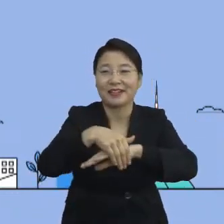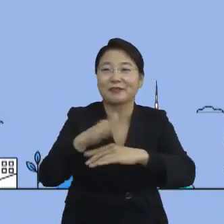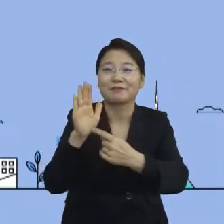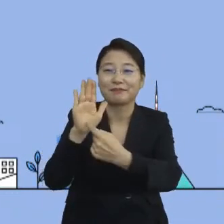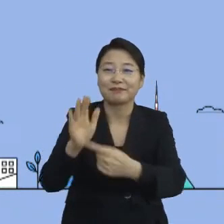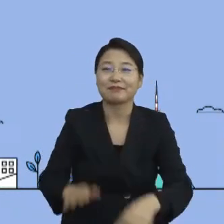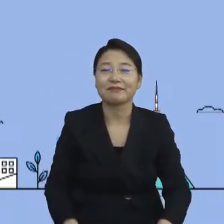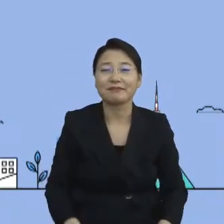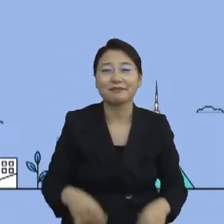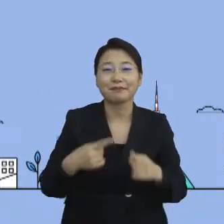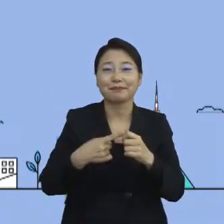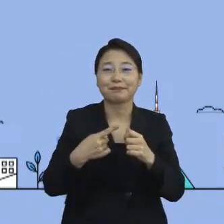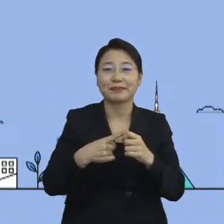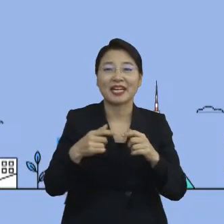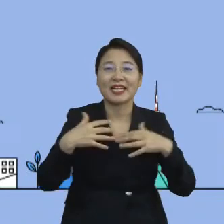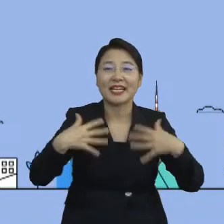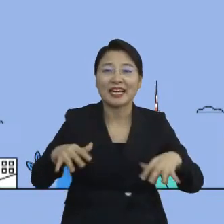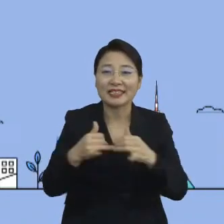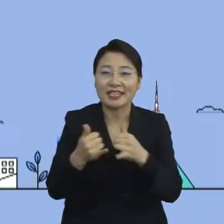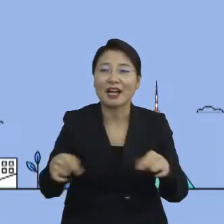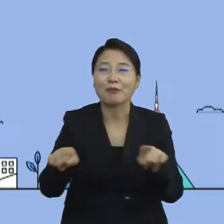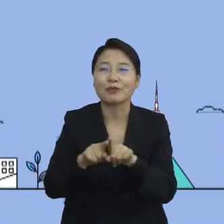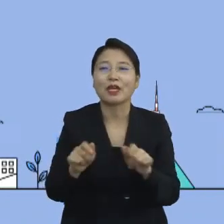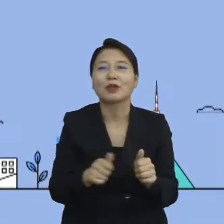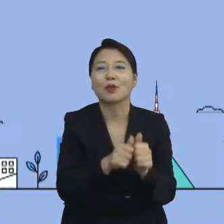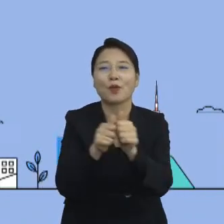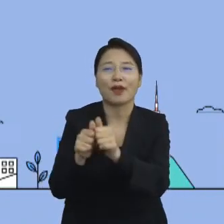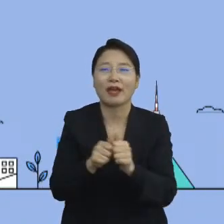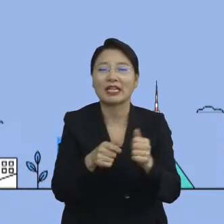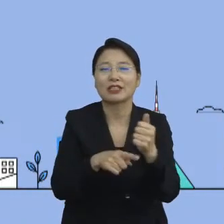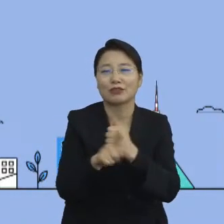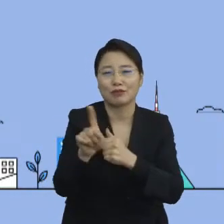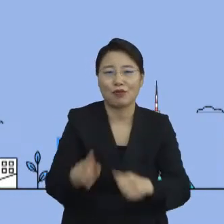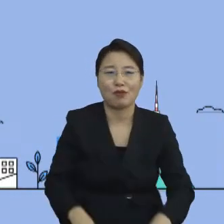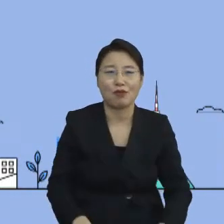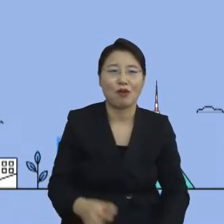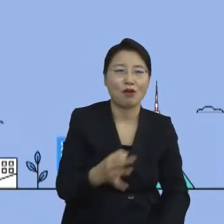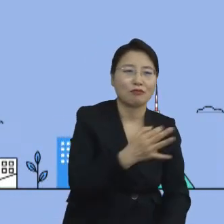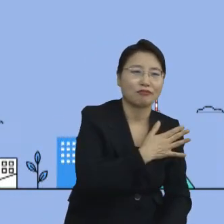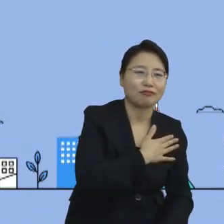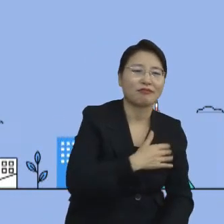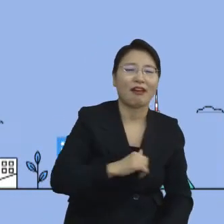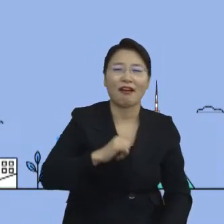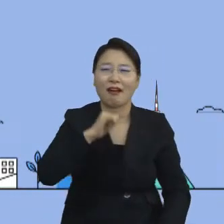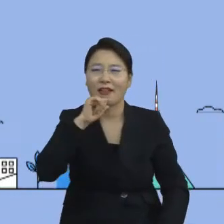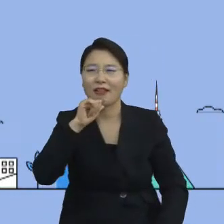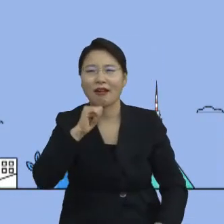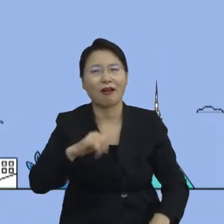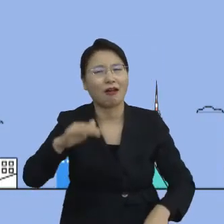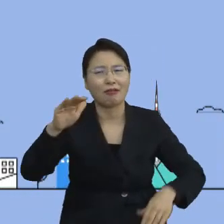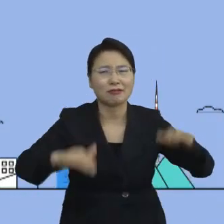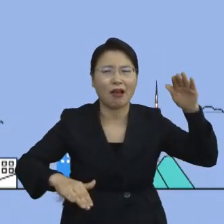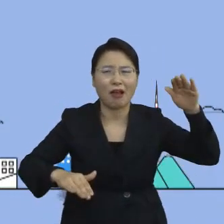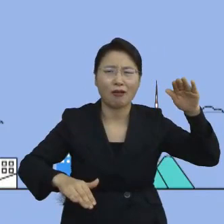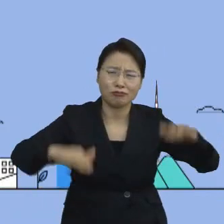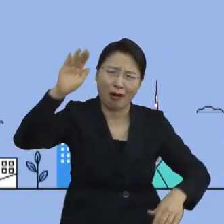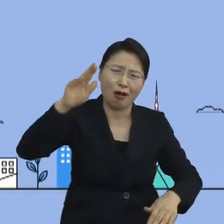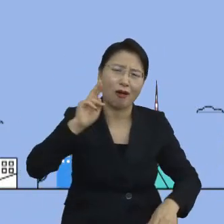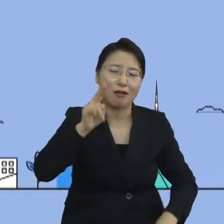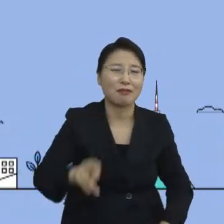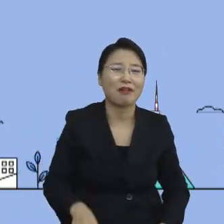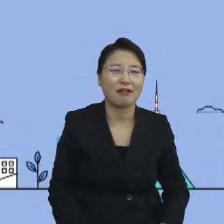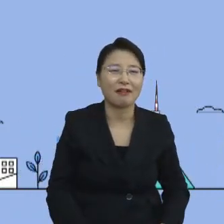왜 약자와의 동행이냐? 이유를 보고 계십니다. 빈부격차가 너무 커졌고요. 그래서 뭐 잘 사는